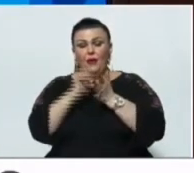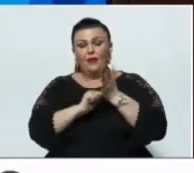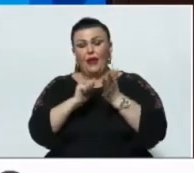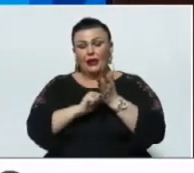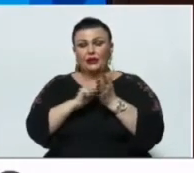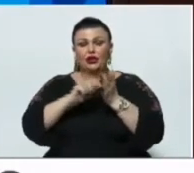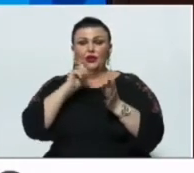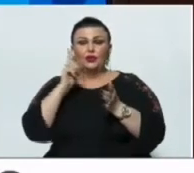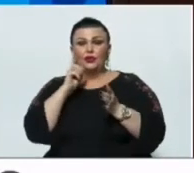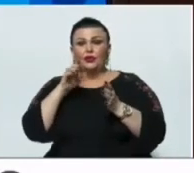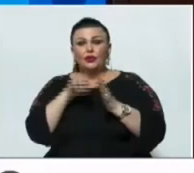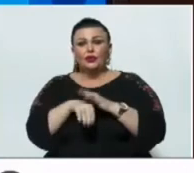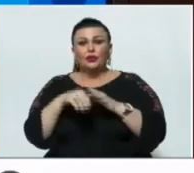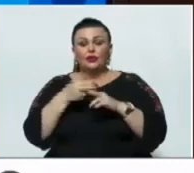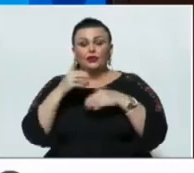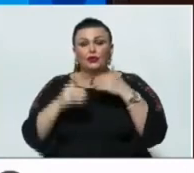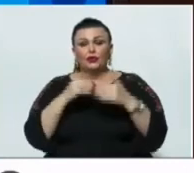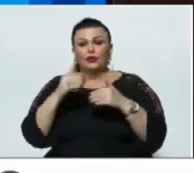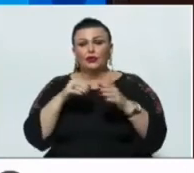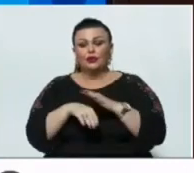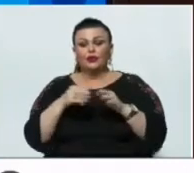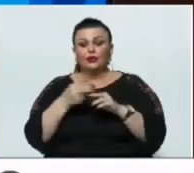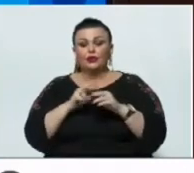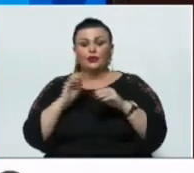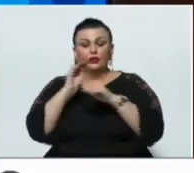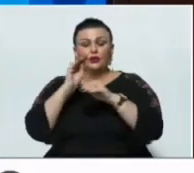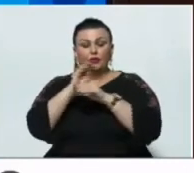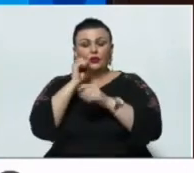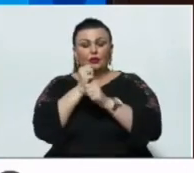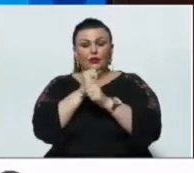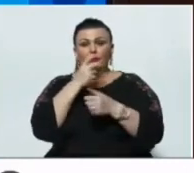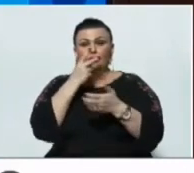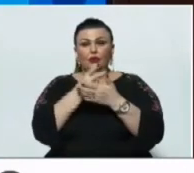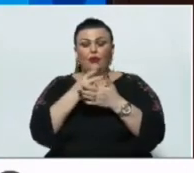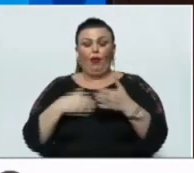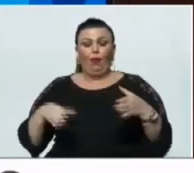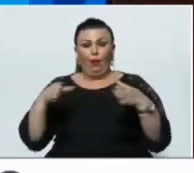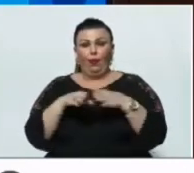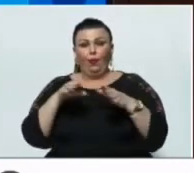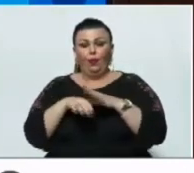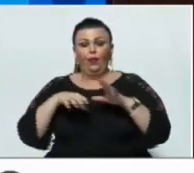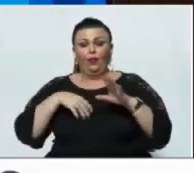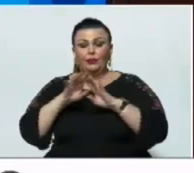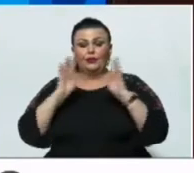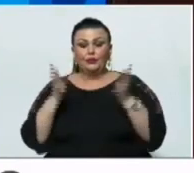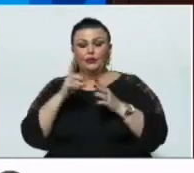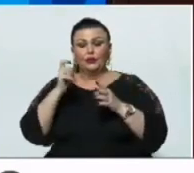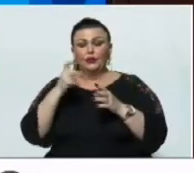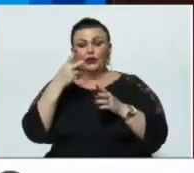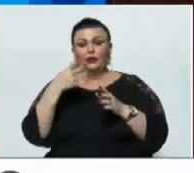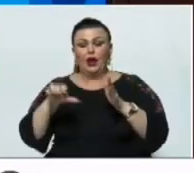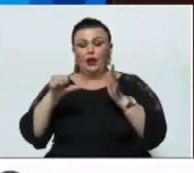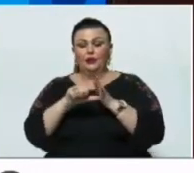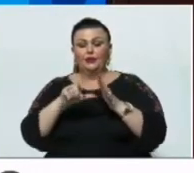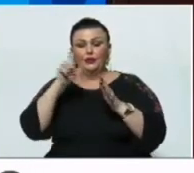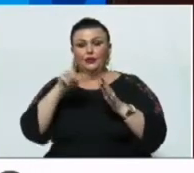gənclərin təşəbbüslərinin stimullaşdırılması və artırılması istiqamətində işlər görən ictimai birlik öz ətrafında 3126 nəfər gənci